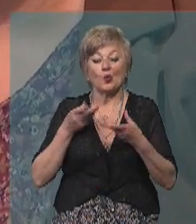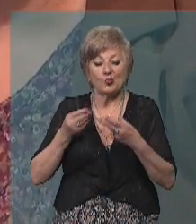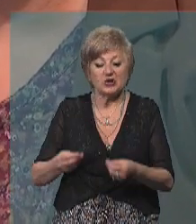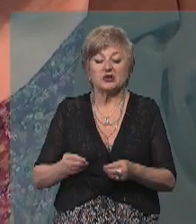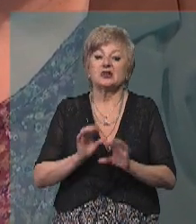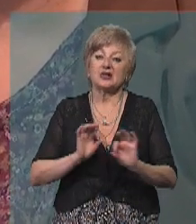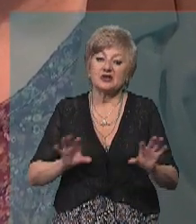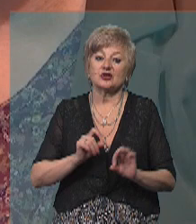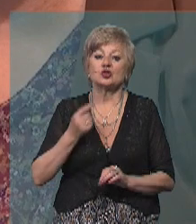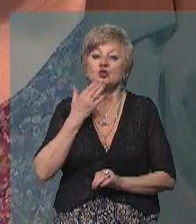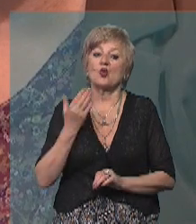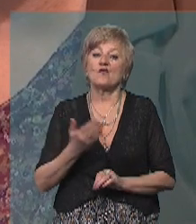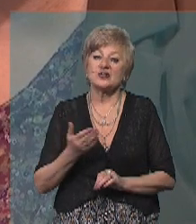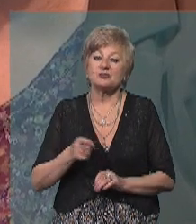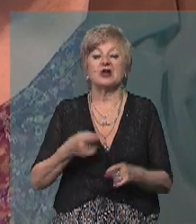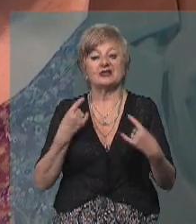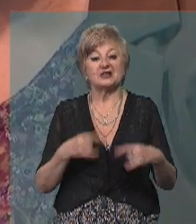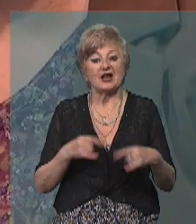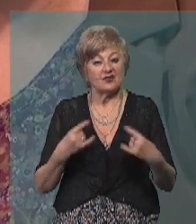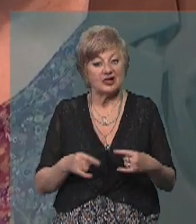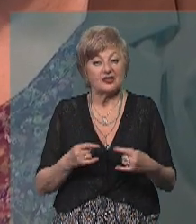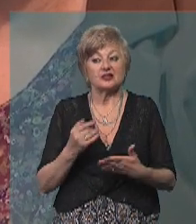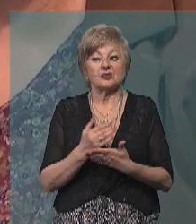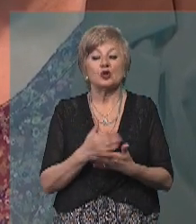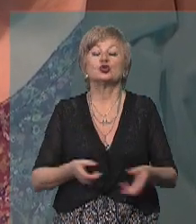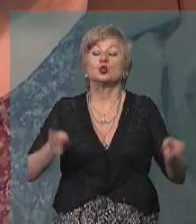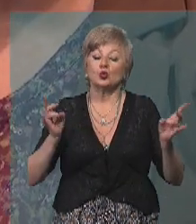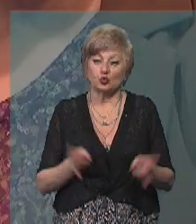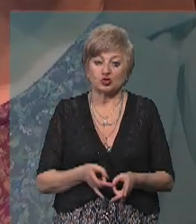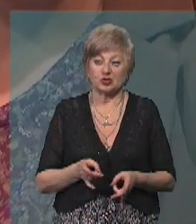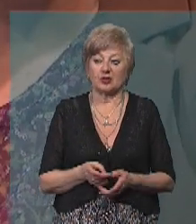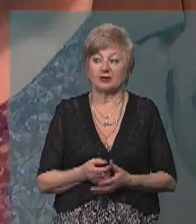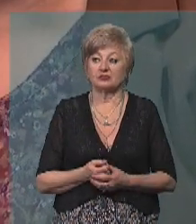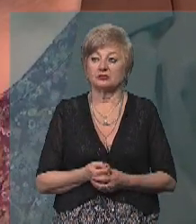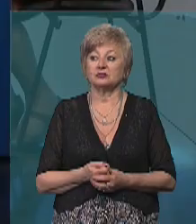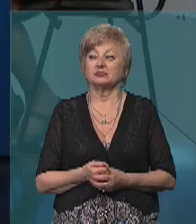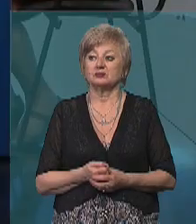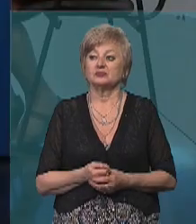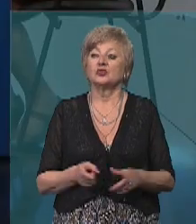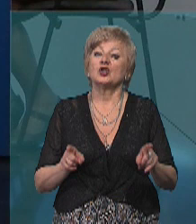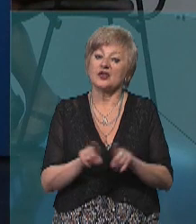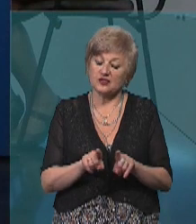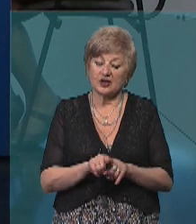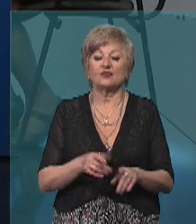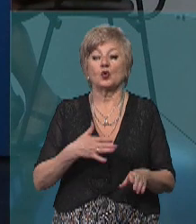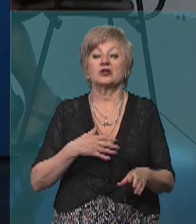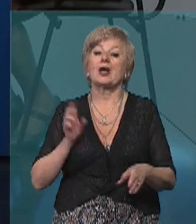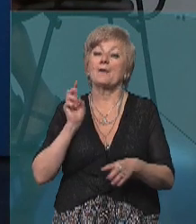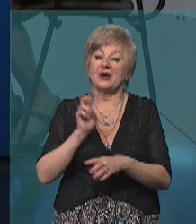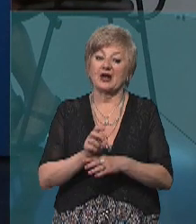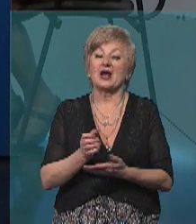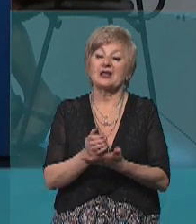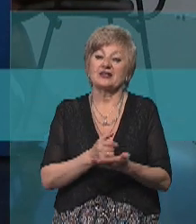що виступати на Суспільному і доносити свої програми – це потрібно. І все ж до нас приходили